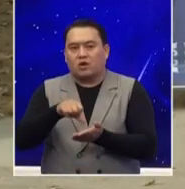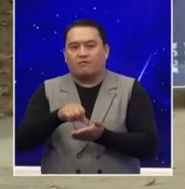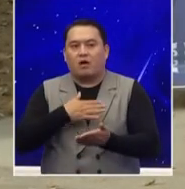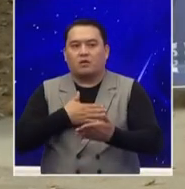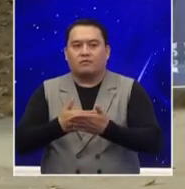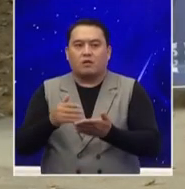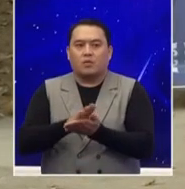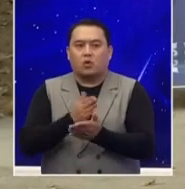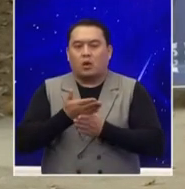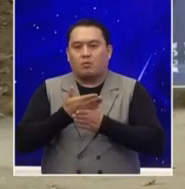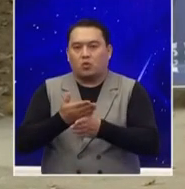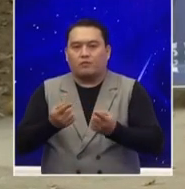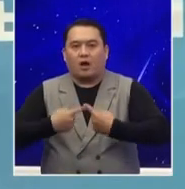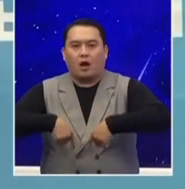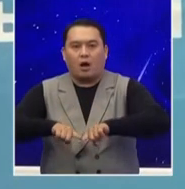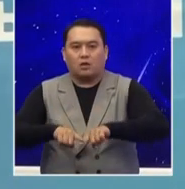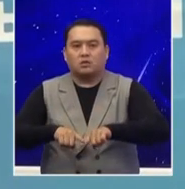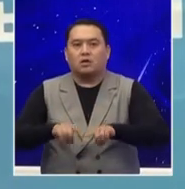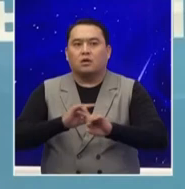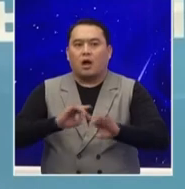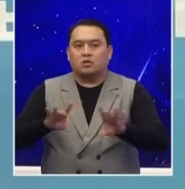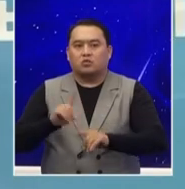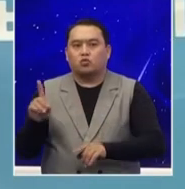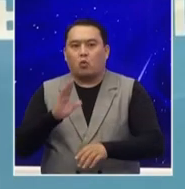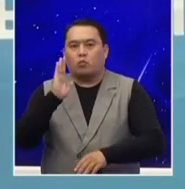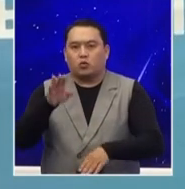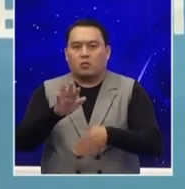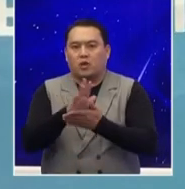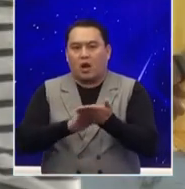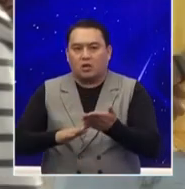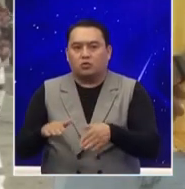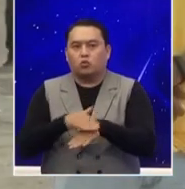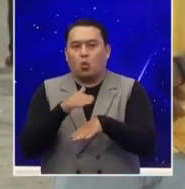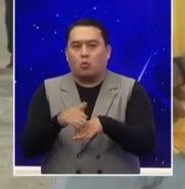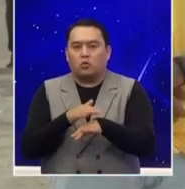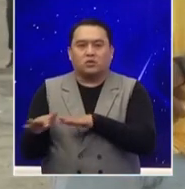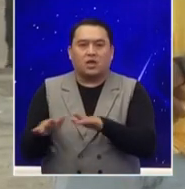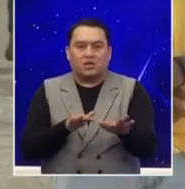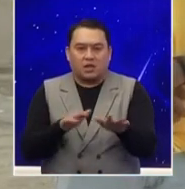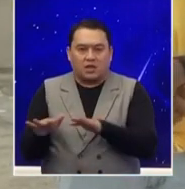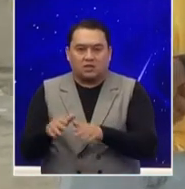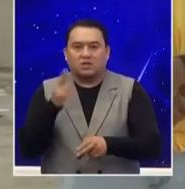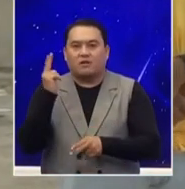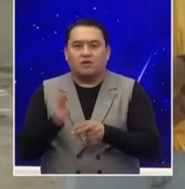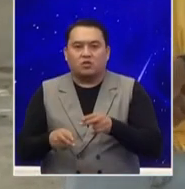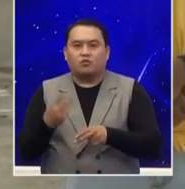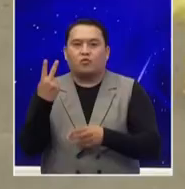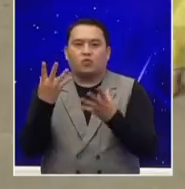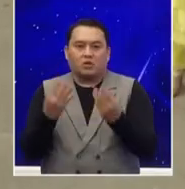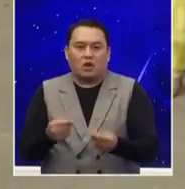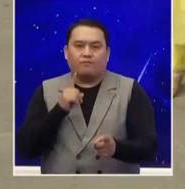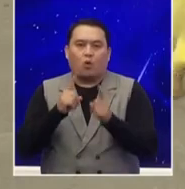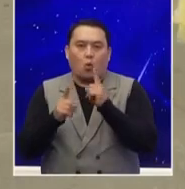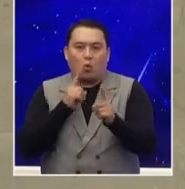форума поблагодарили организаторов и заверили что будут продолжать благотворительную деятельность совершении двухдневного